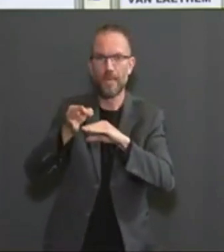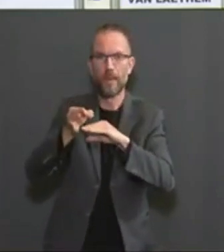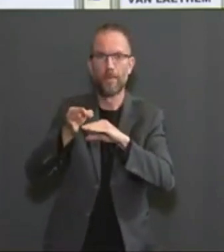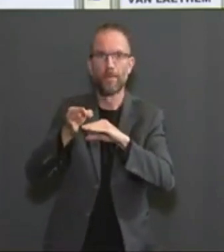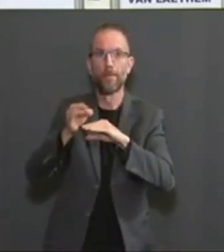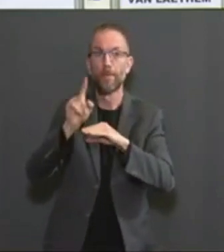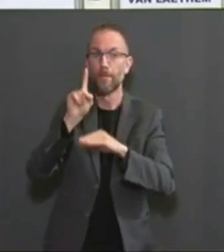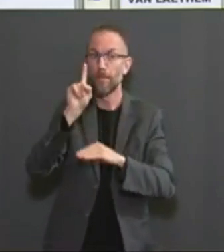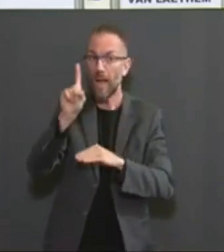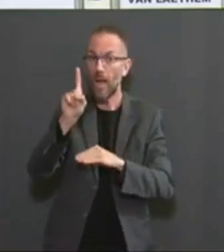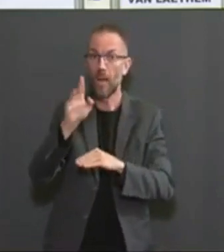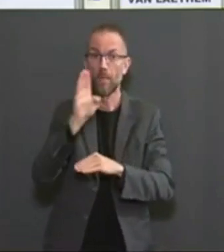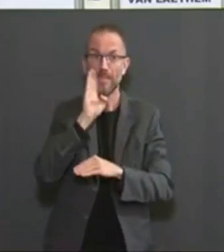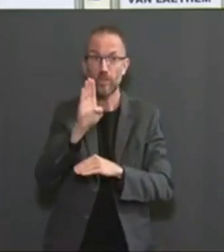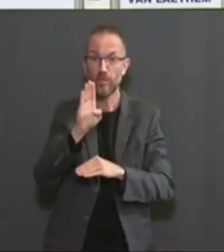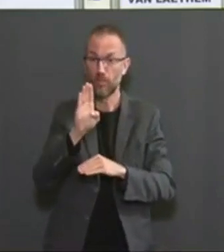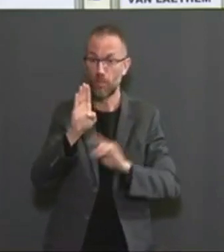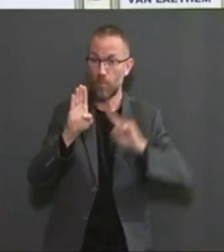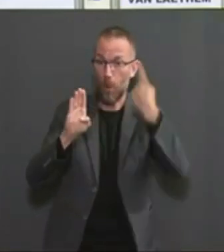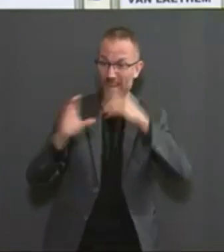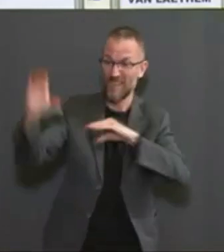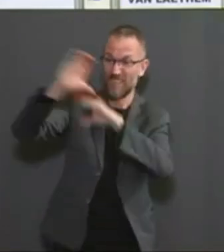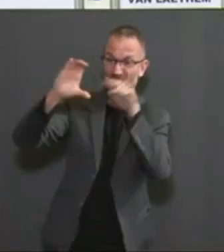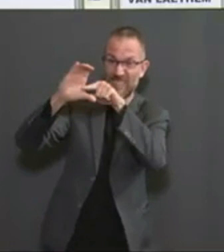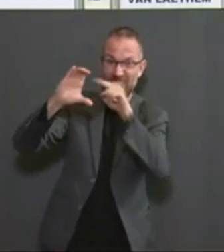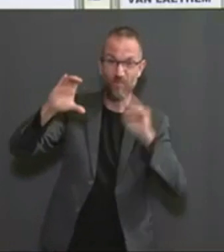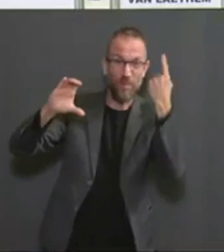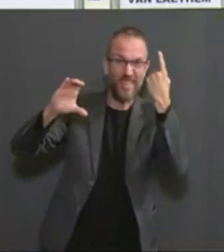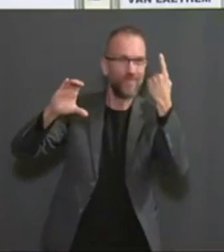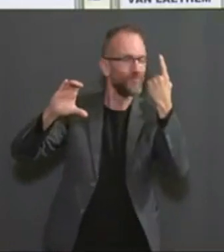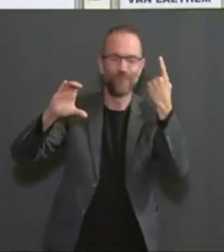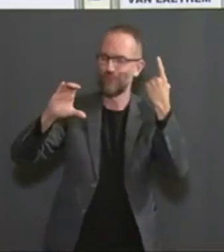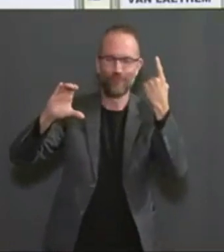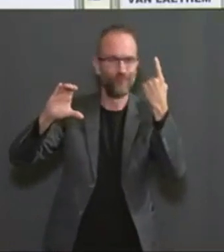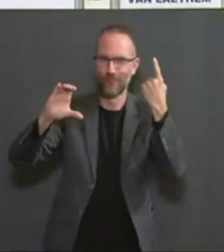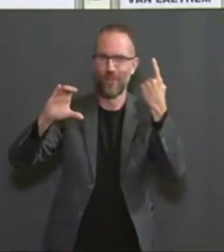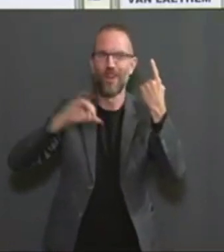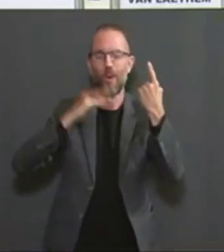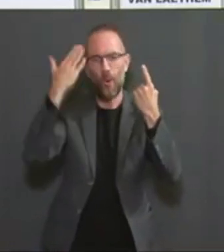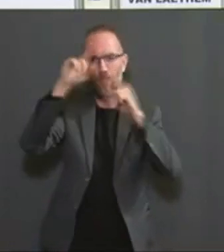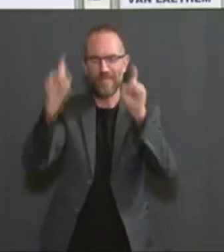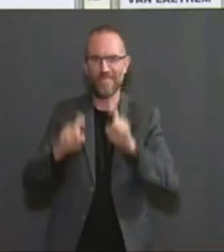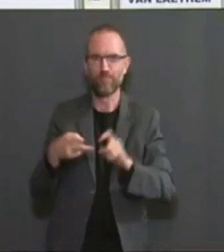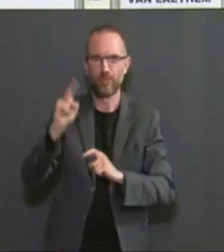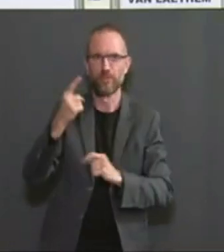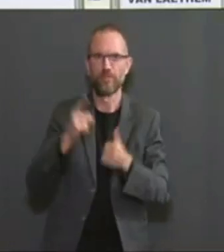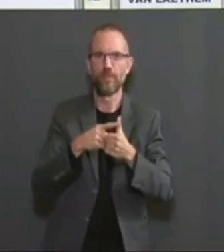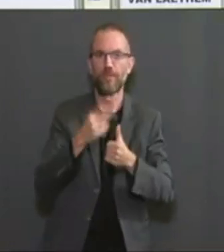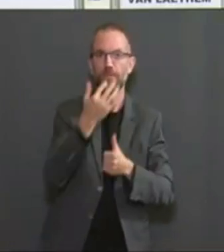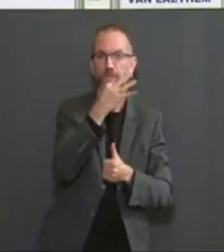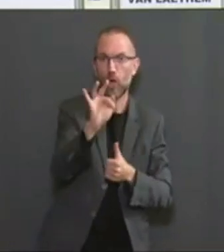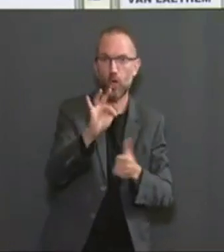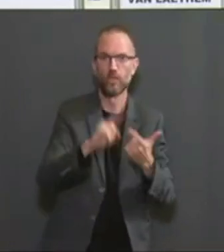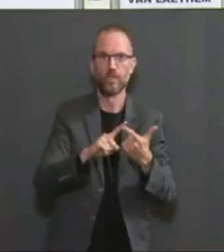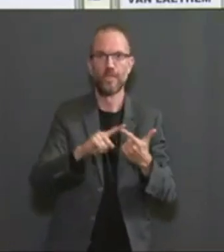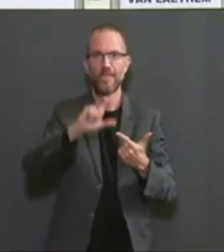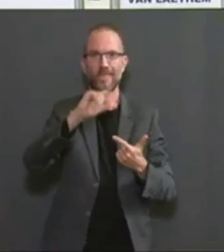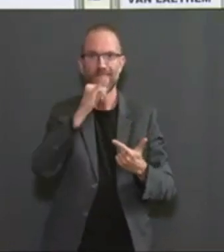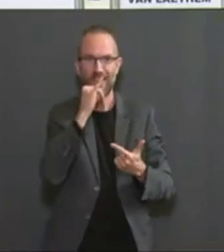pays européens, dont des grands pays comme la France, comme l'Italie, comme l'Espagne, comme la Suisse ou la